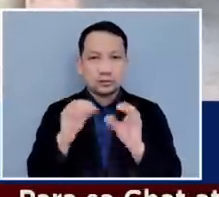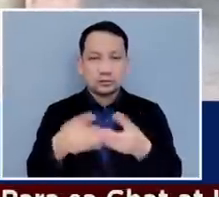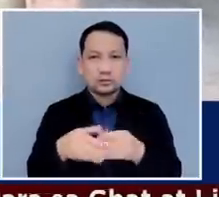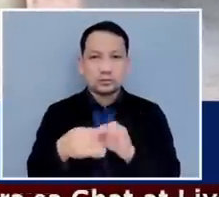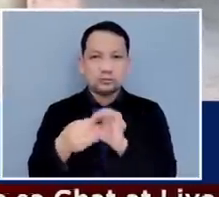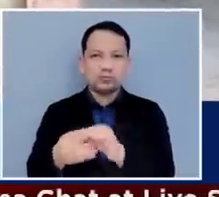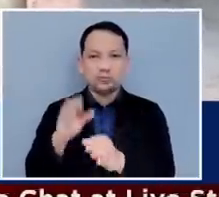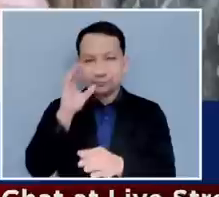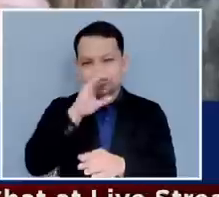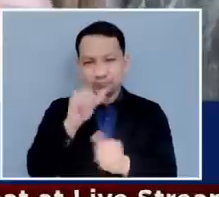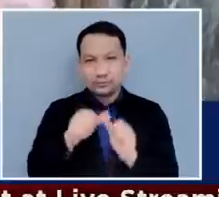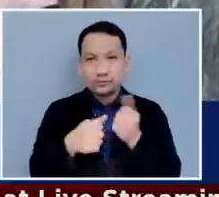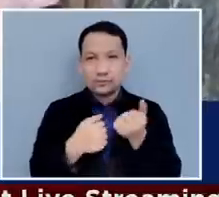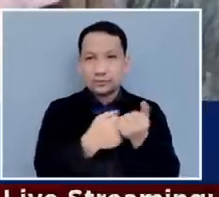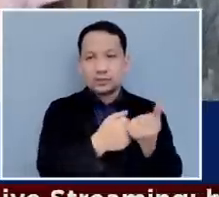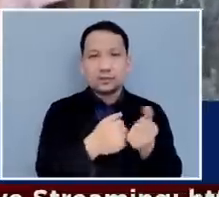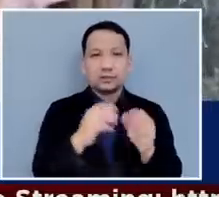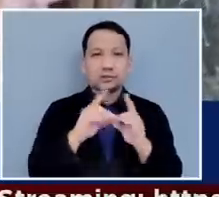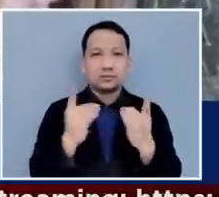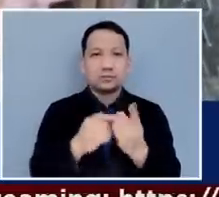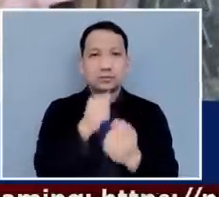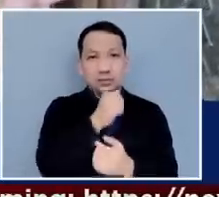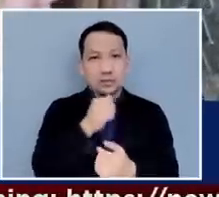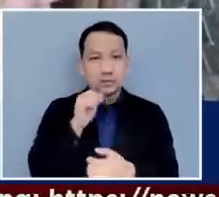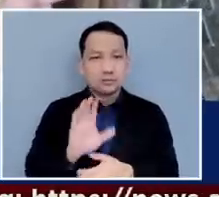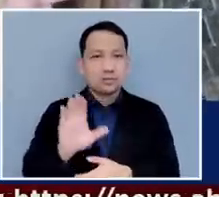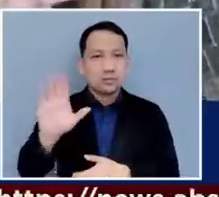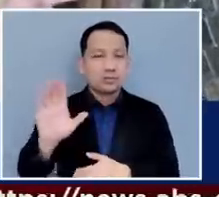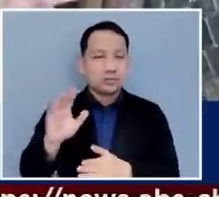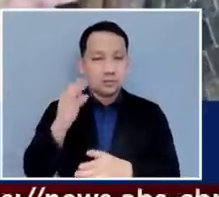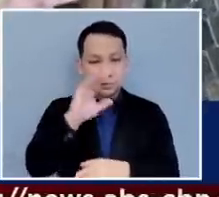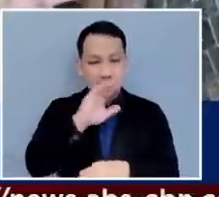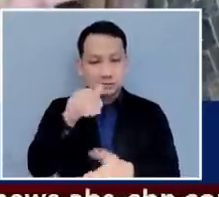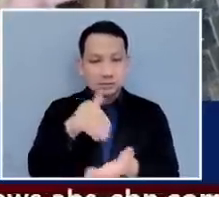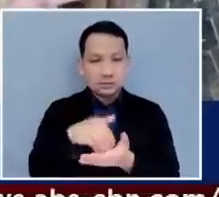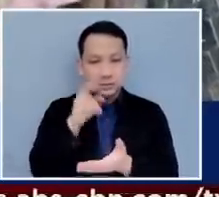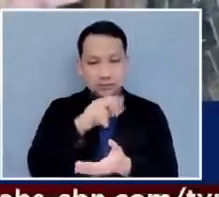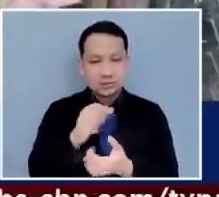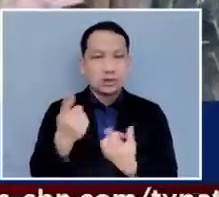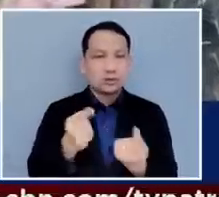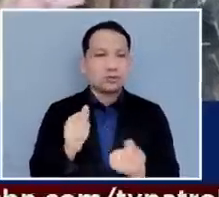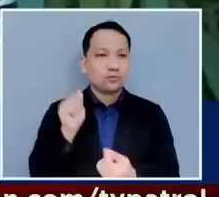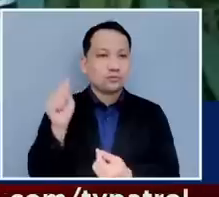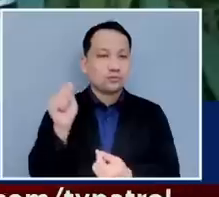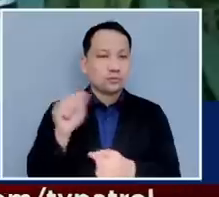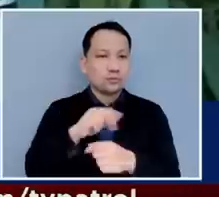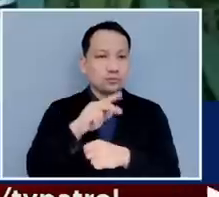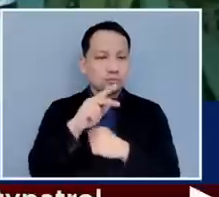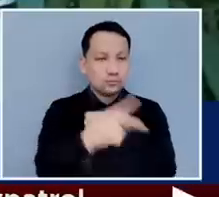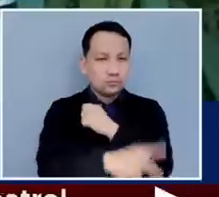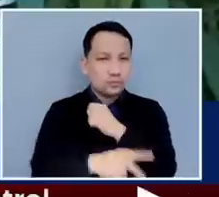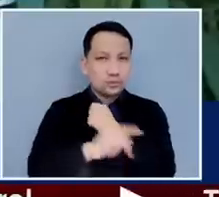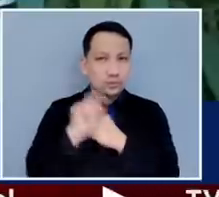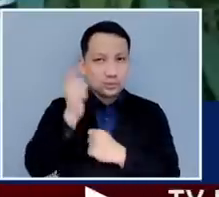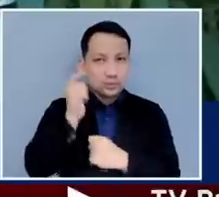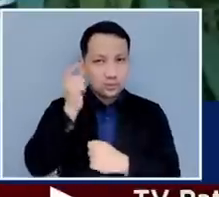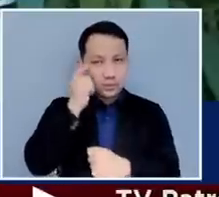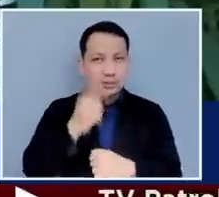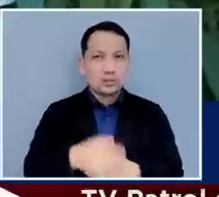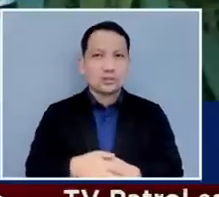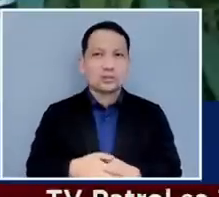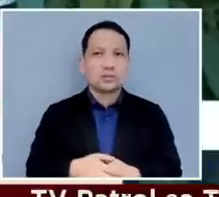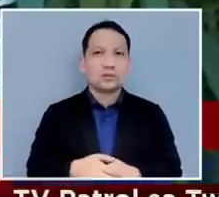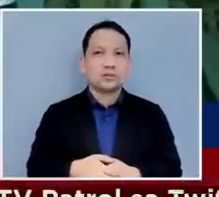Cebu, pati ng Department of Agriculture Central Visayas ang hakbang ng provincial government. Ugon kayo, no? Naangin